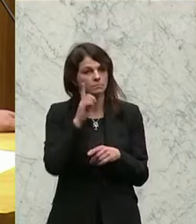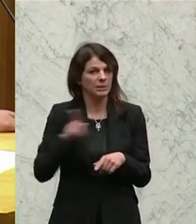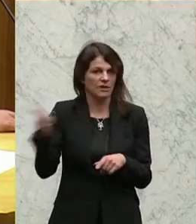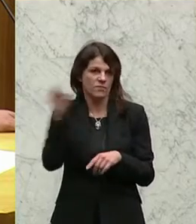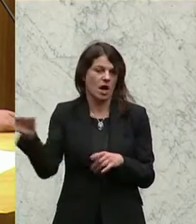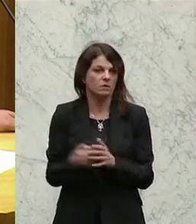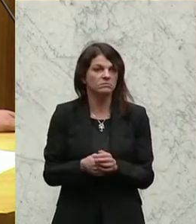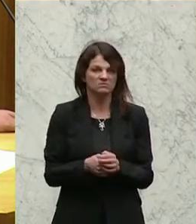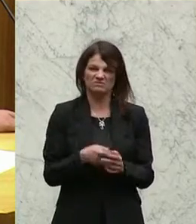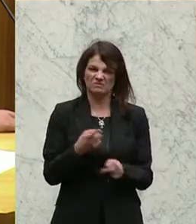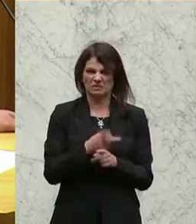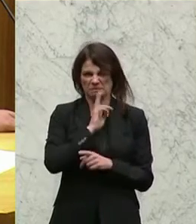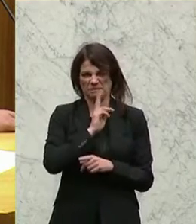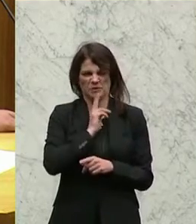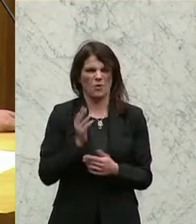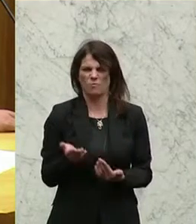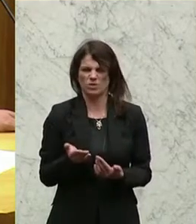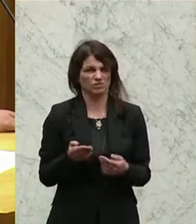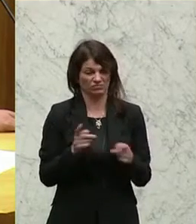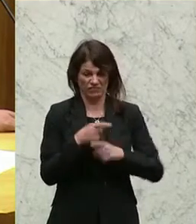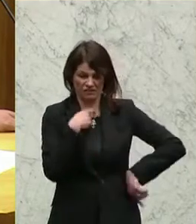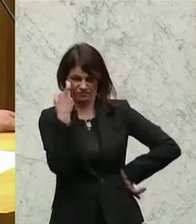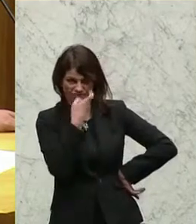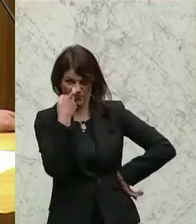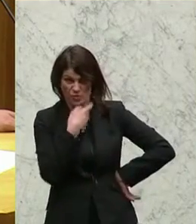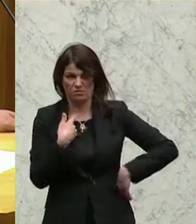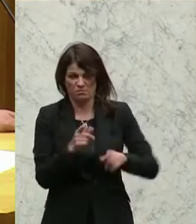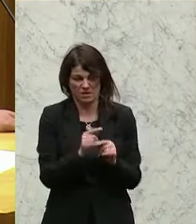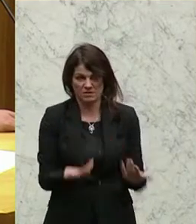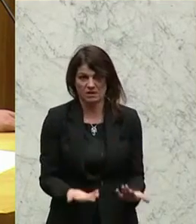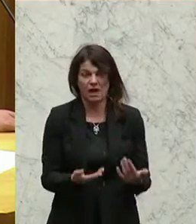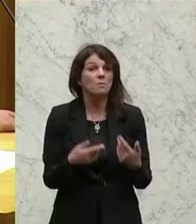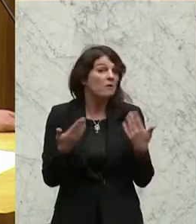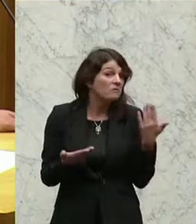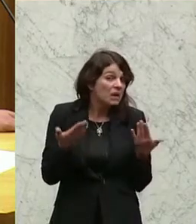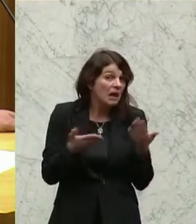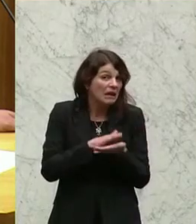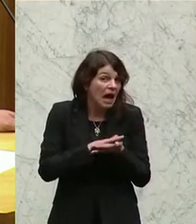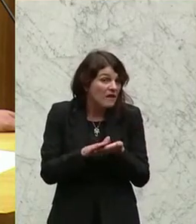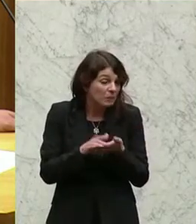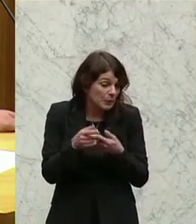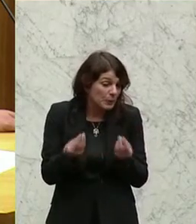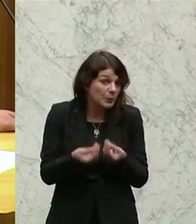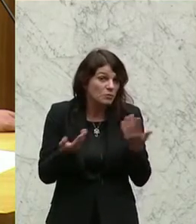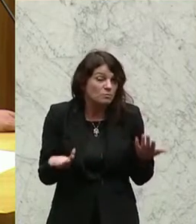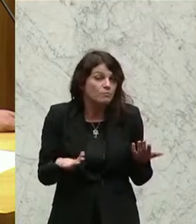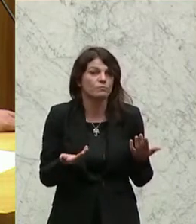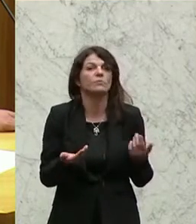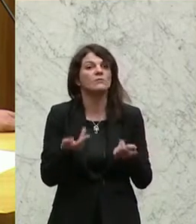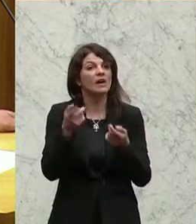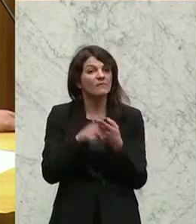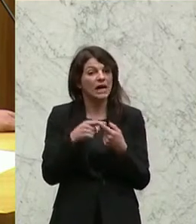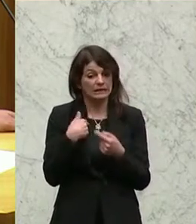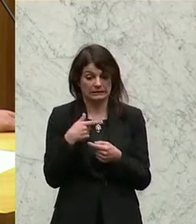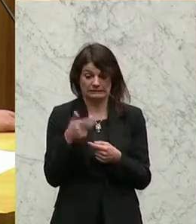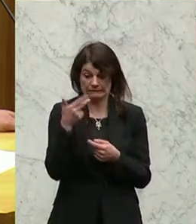das ist etwas eigen und ist etwas zu hinterfragen. Es kann aber auch ganz einfach damit begründet sein, dass wenn wir